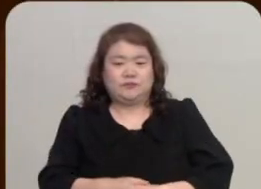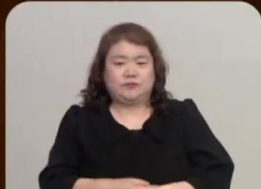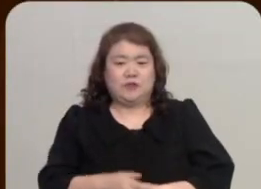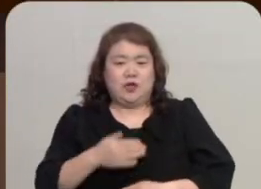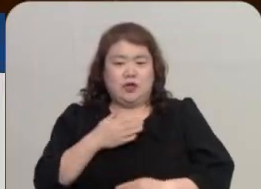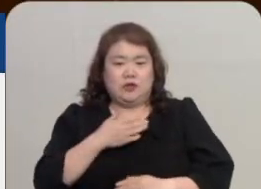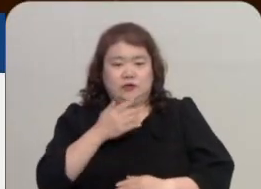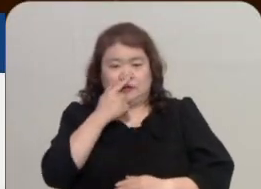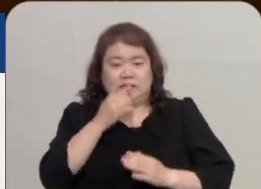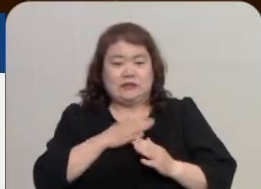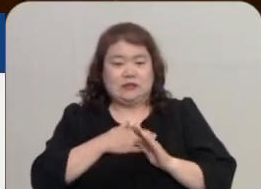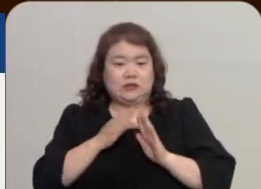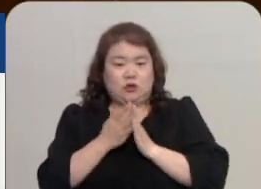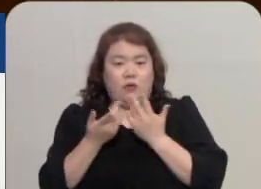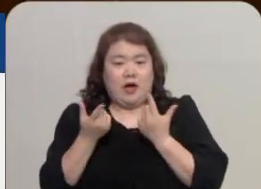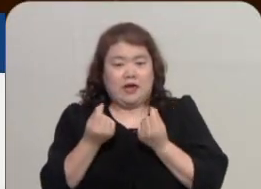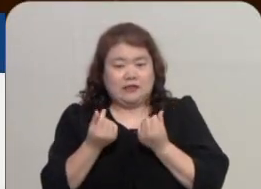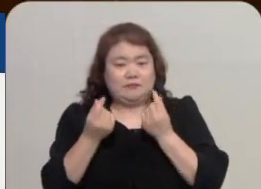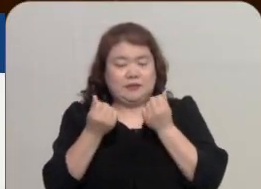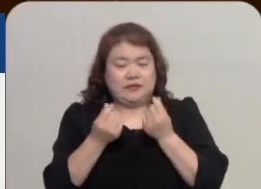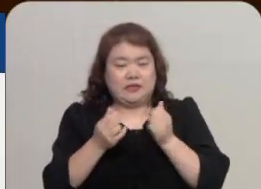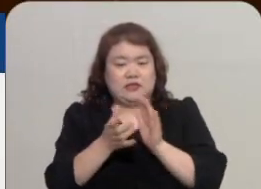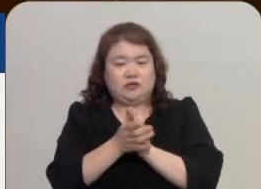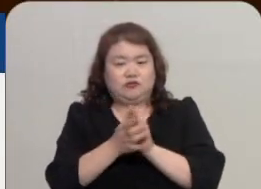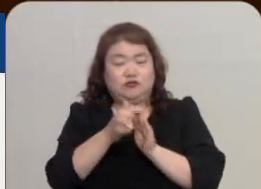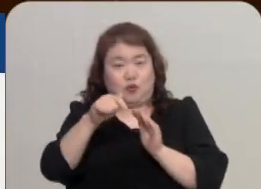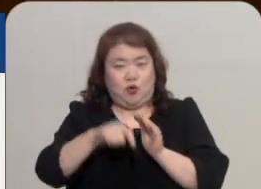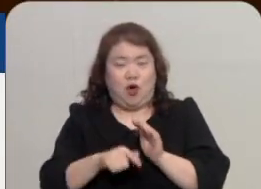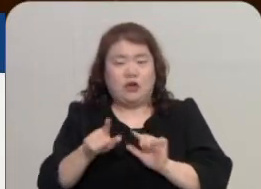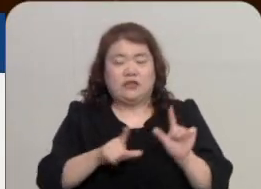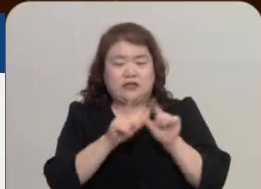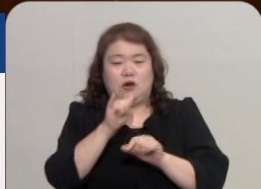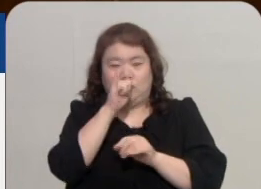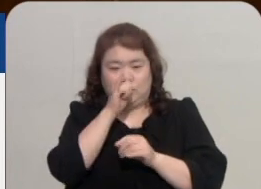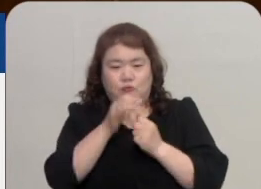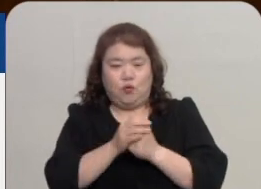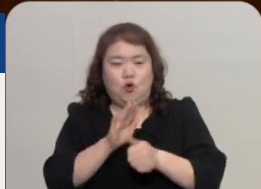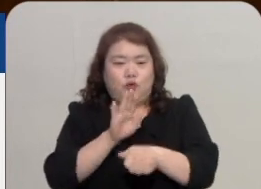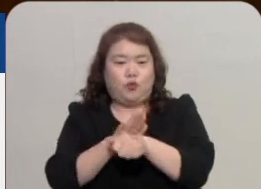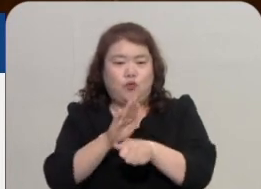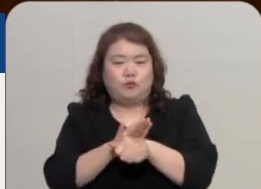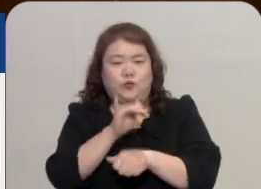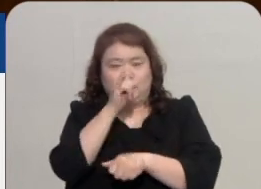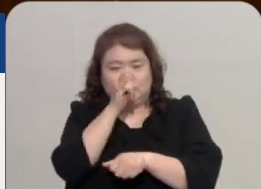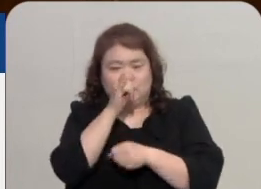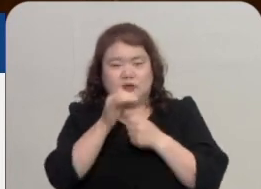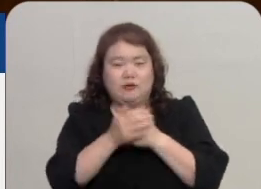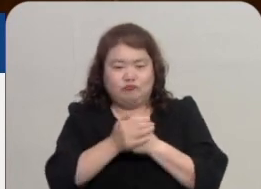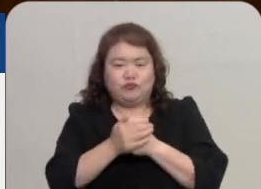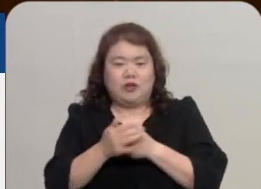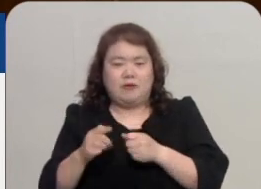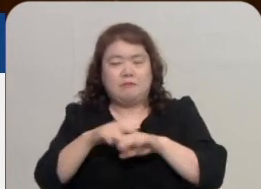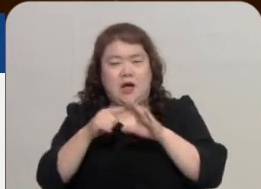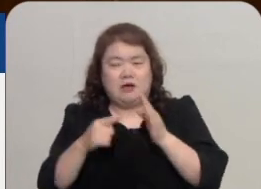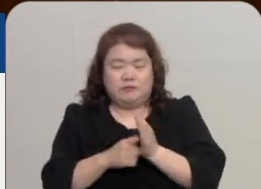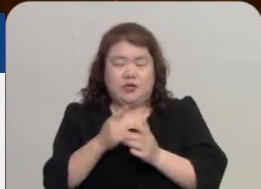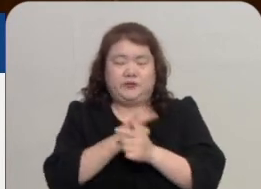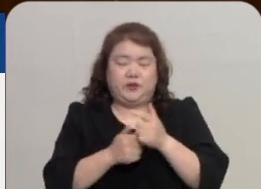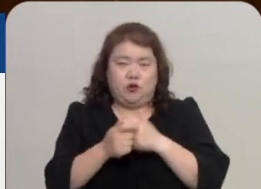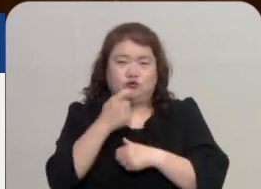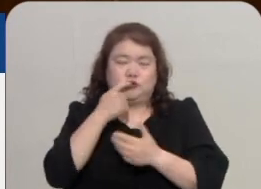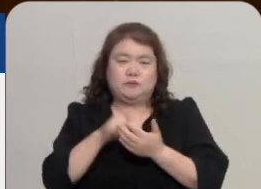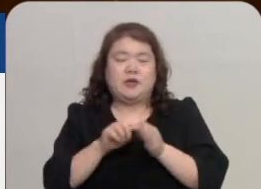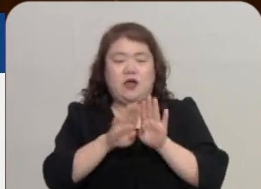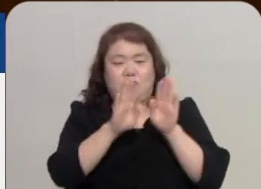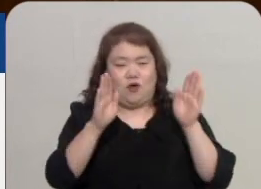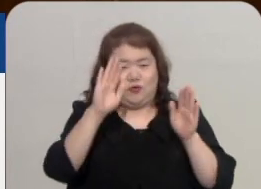저와 같은 비슷한 처지의 친구들도 이미 자리를 잡아 있었고 도움을 주는 부분도 있었기 때문에 마음이 조금 더 쉽게